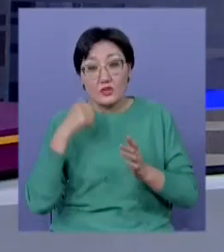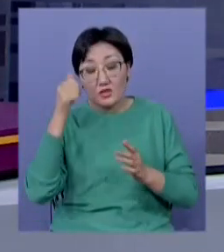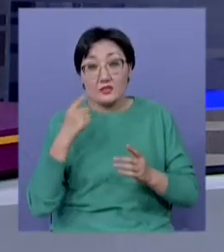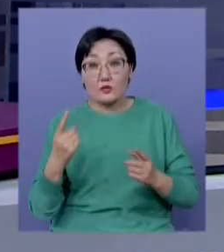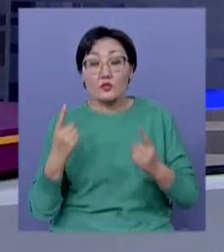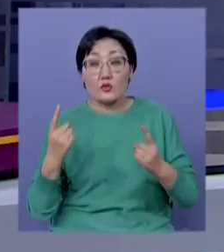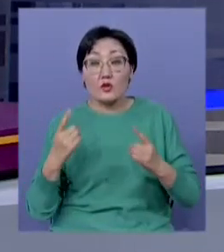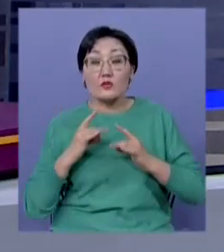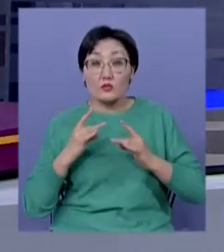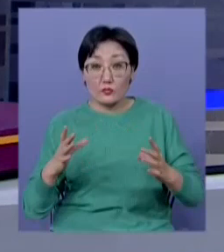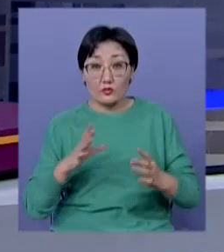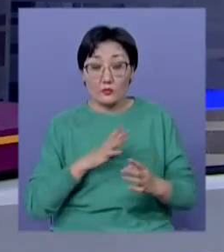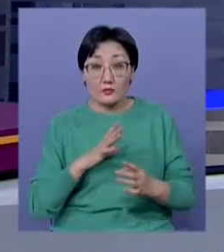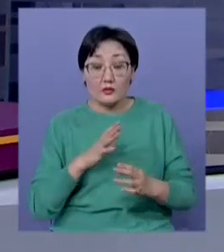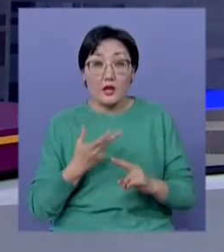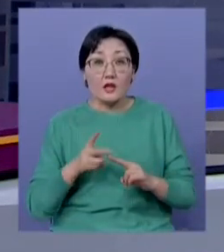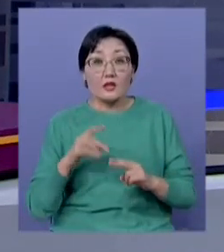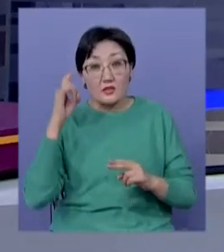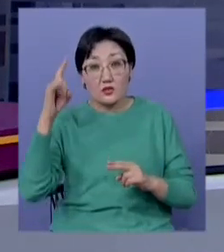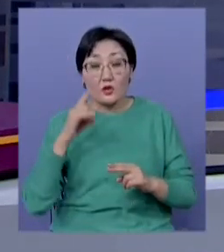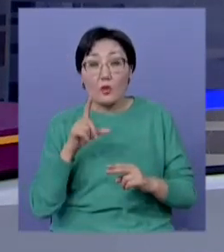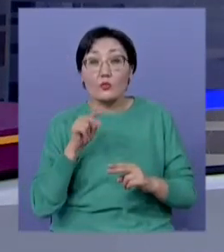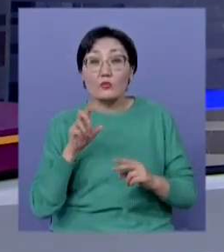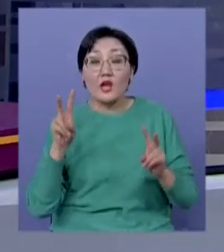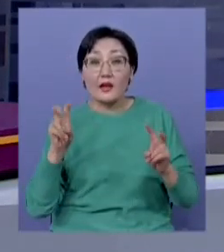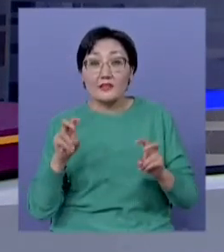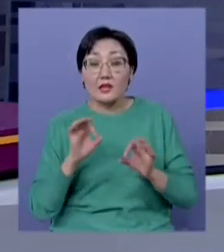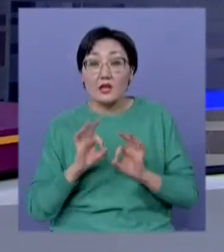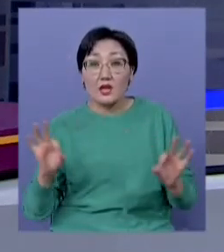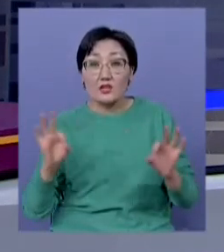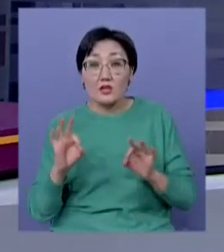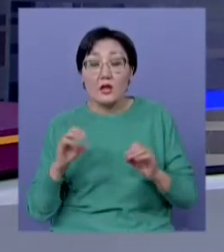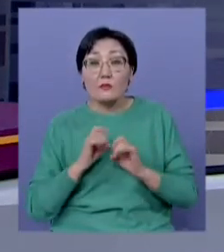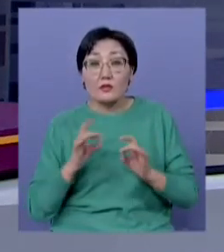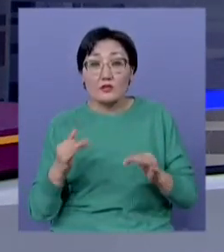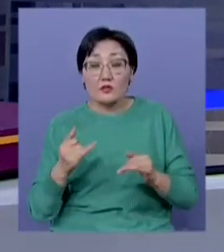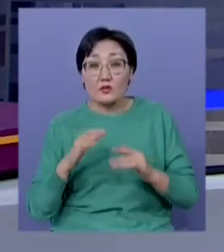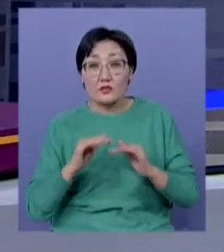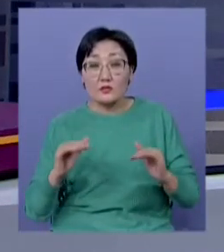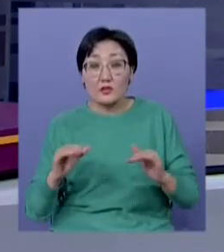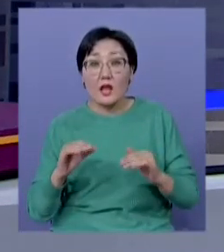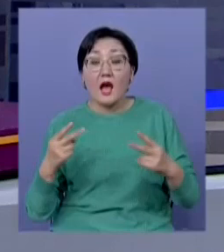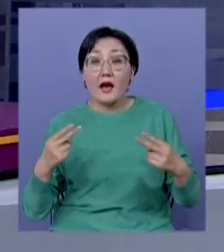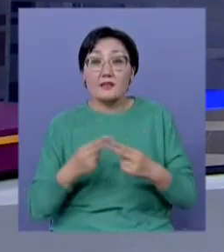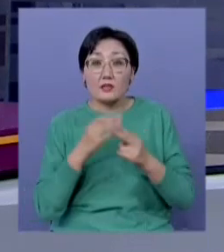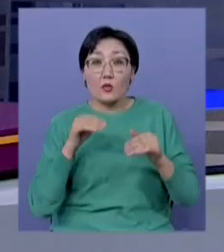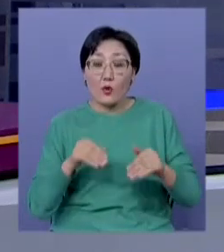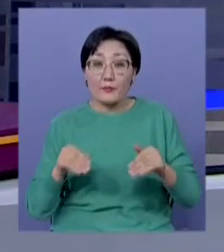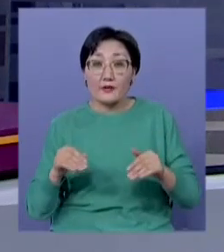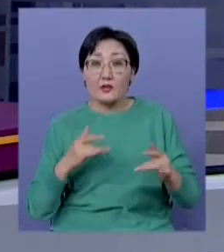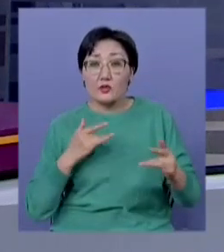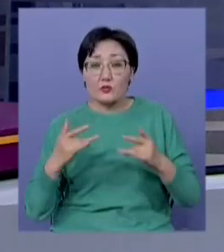арналған шығармашылық концерт өтті. Қазақтың бұлбұл атанған әншінің кешінде шәкірттерімен Астана опера театрының дүлдүл